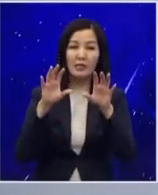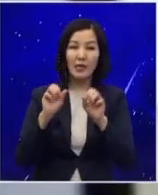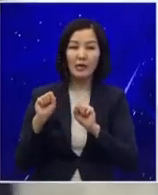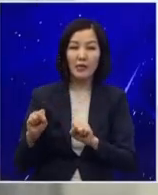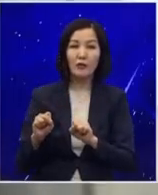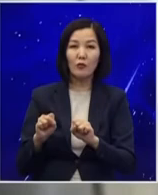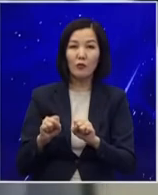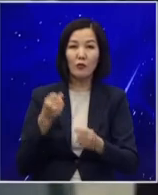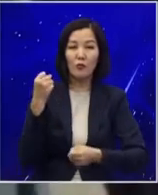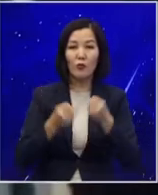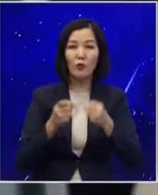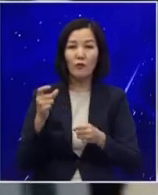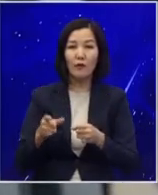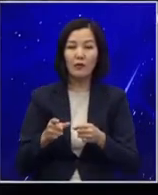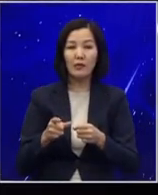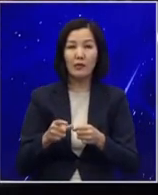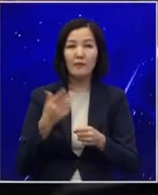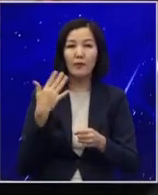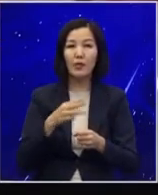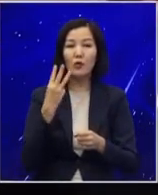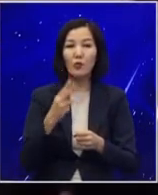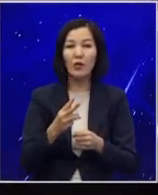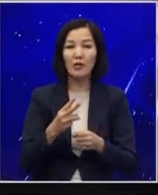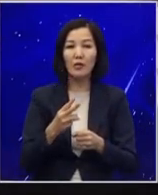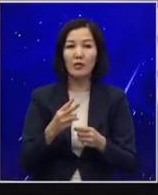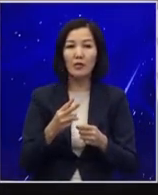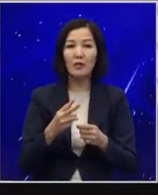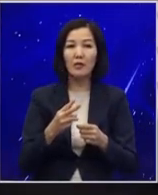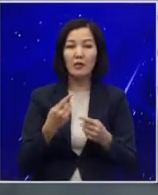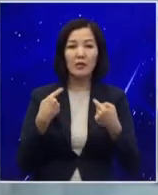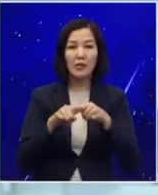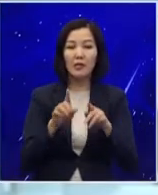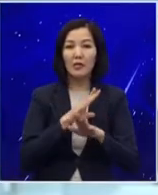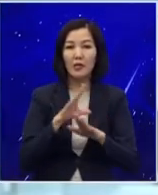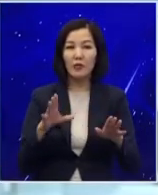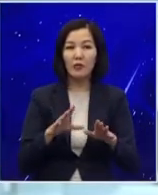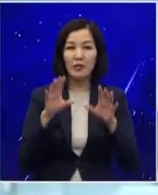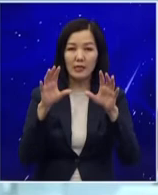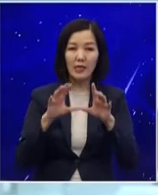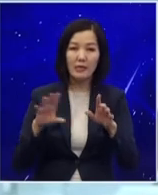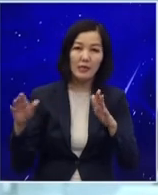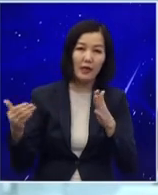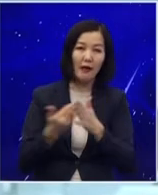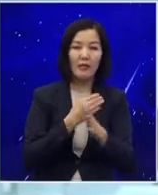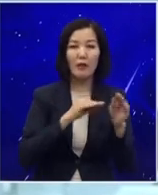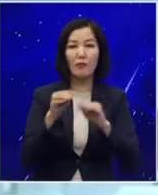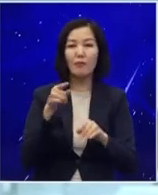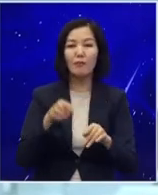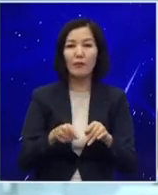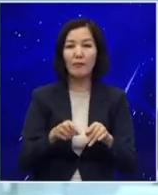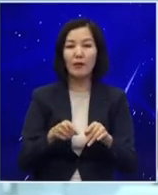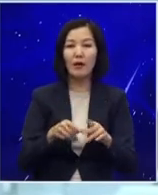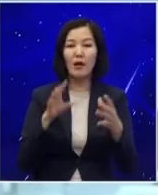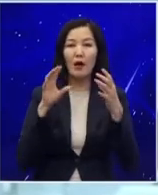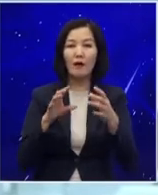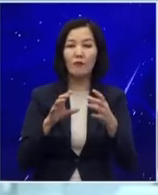отырып көлікті басқарудың 24 фактісі, техникадан өтпеген және заңсыз қайта жабдықталған 1000-нан астам